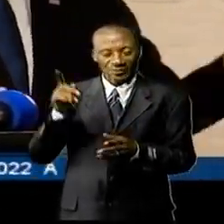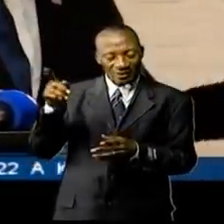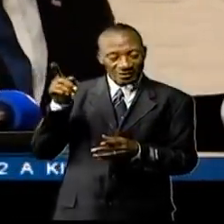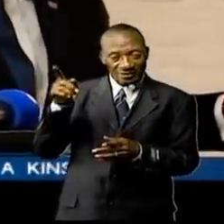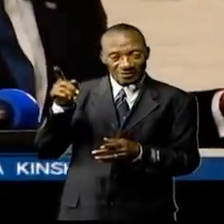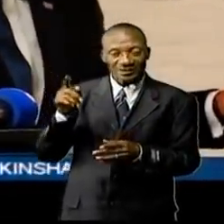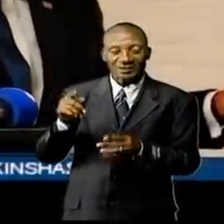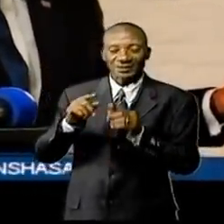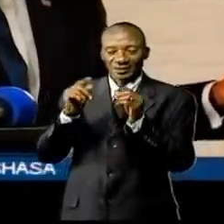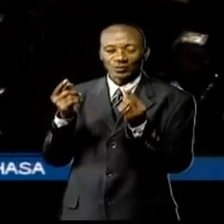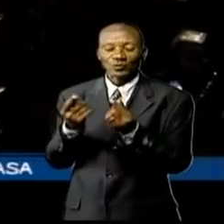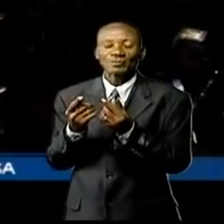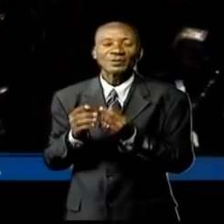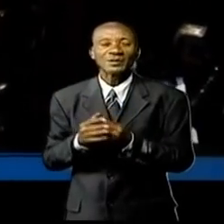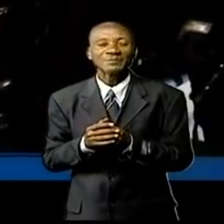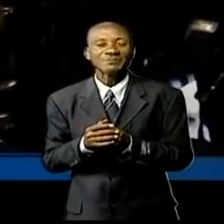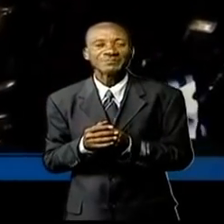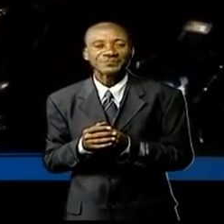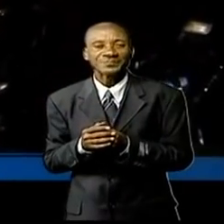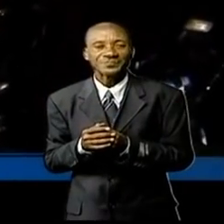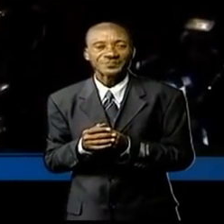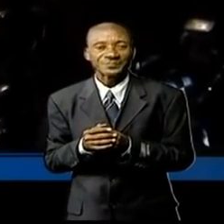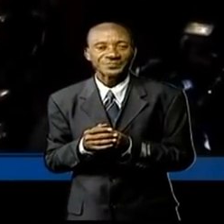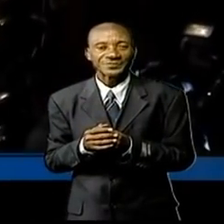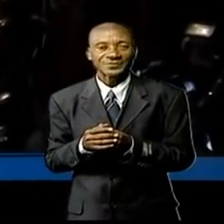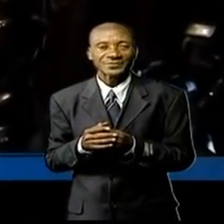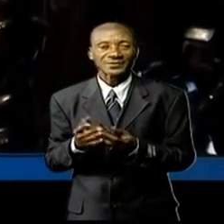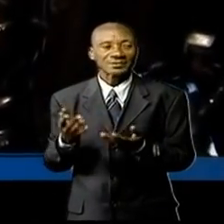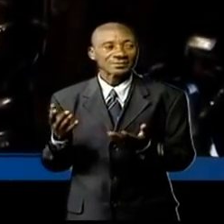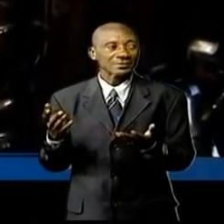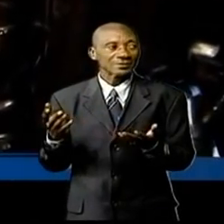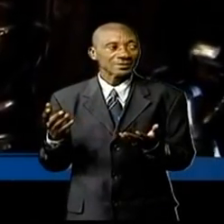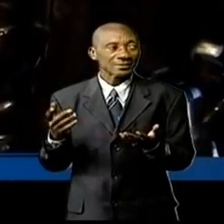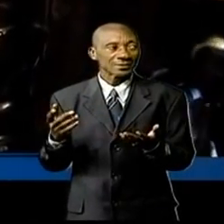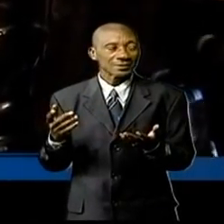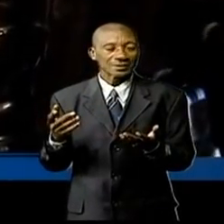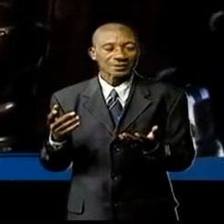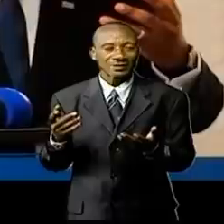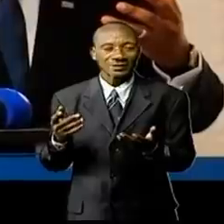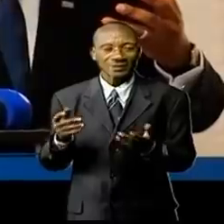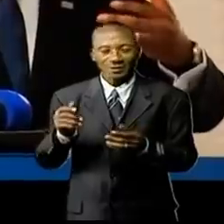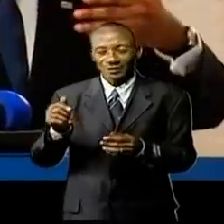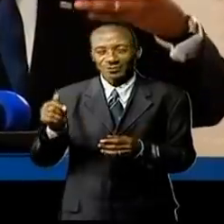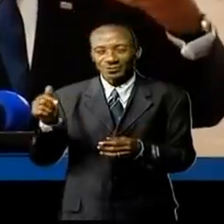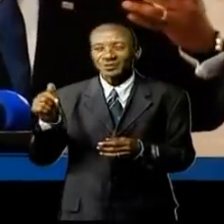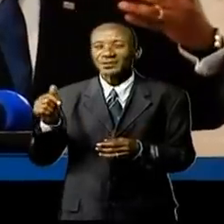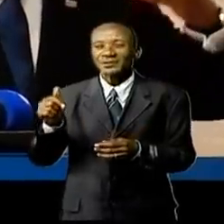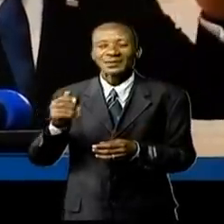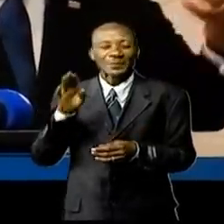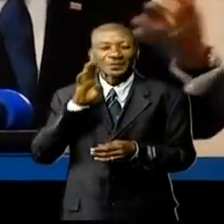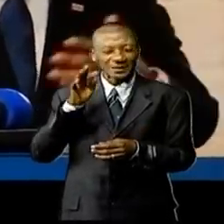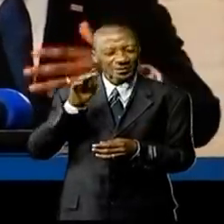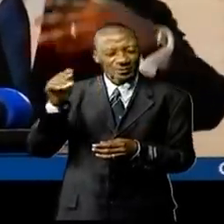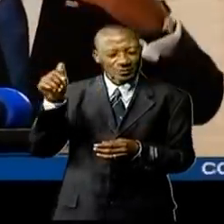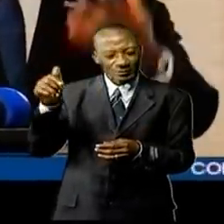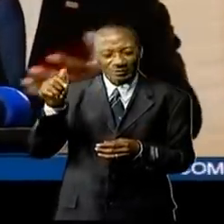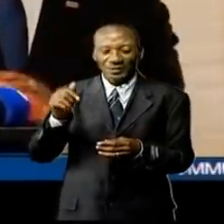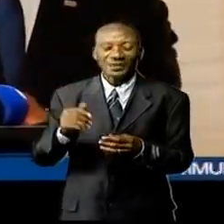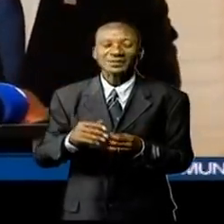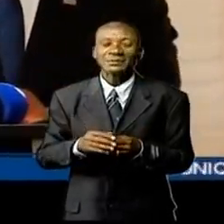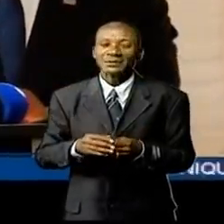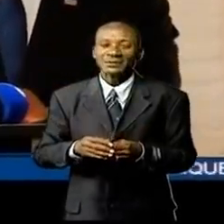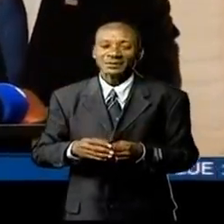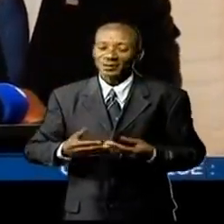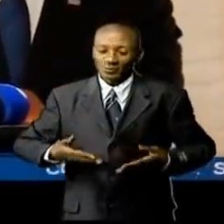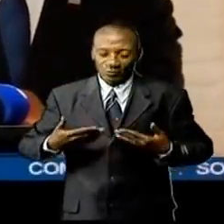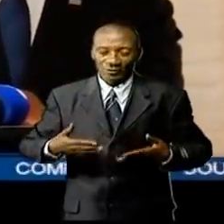fait qu'une fois que vous êtes revenu ici sur place, vous avez pris un acte. Alors à ce moment-là, un cadre juridique, une loi qui a